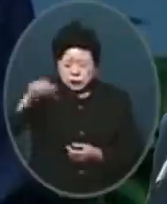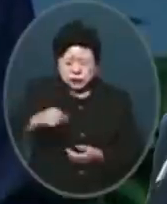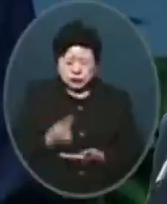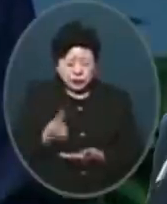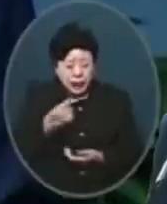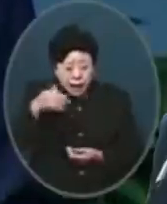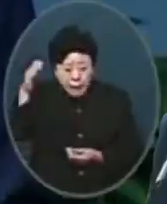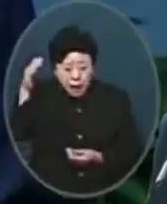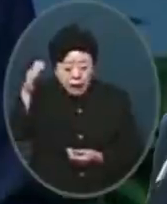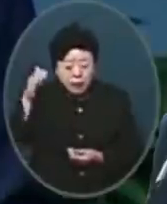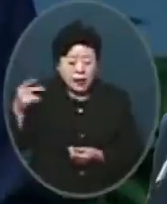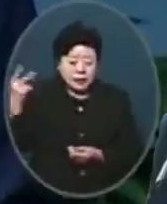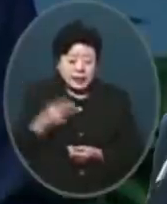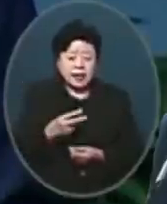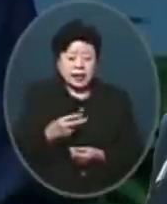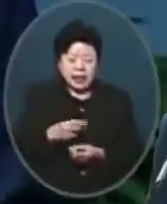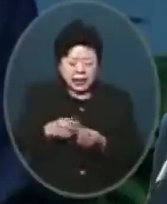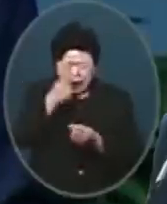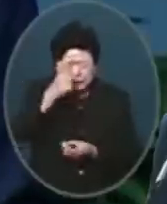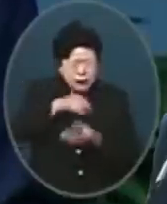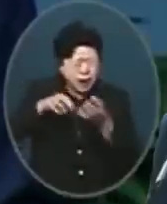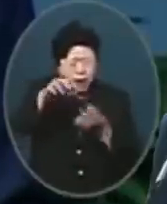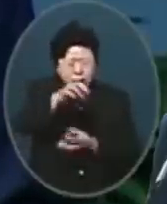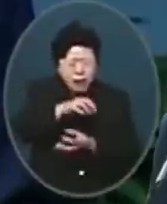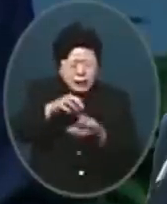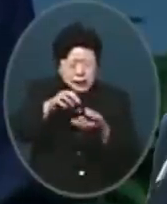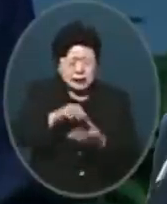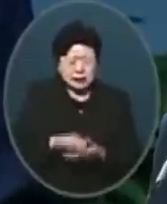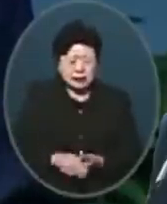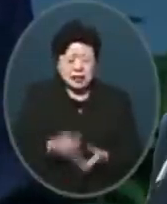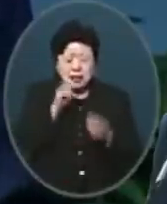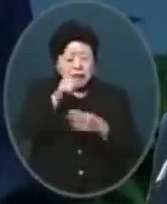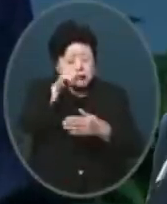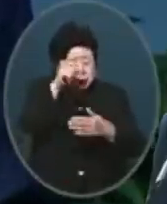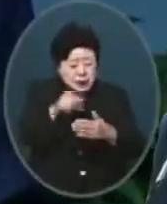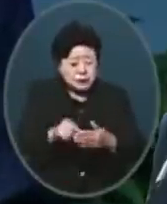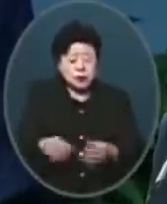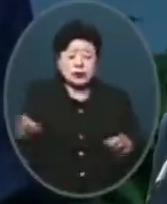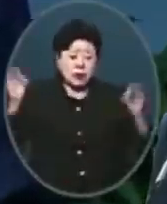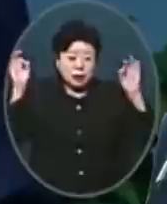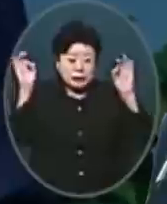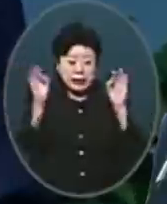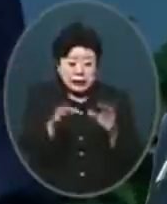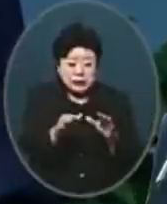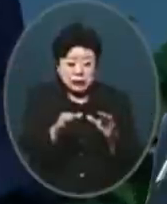떠나가면 가시와 은극히가 여러분의 생활에 사라지고